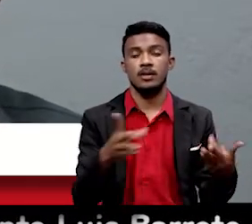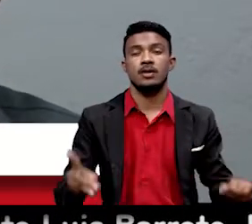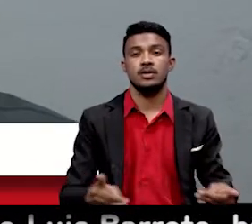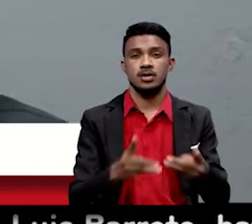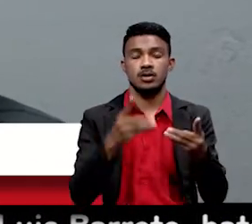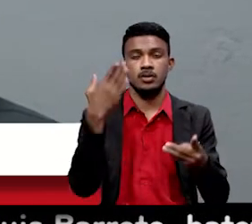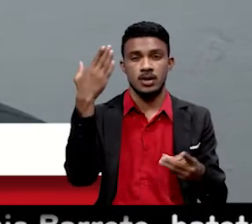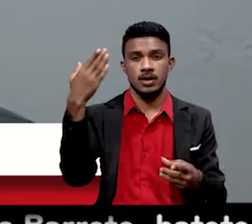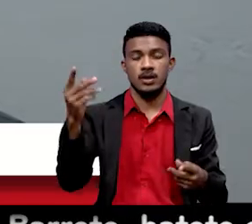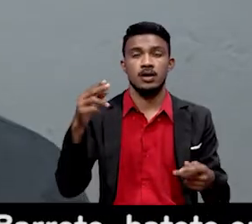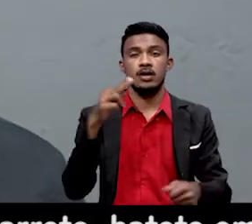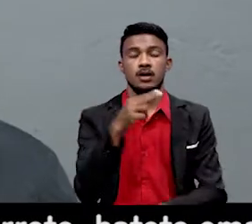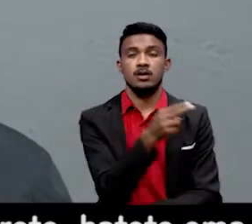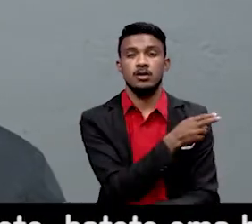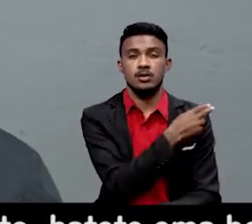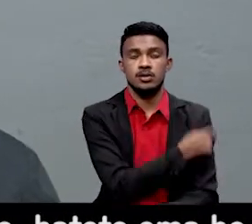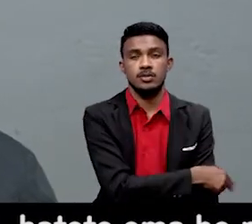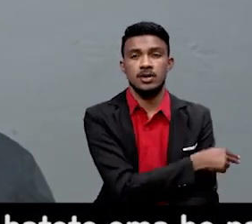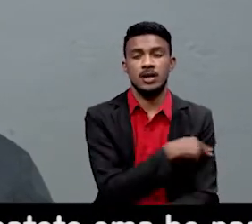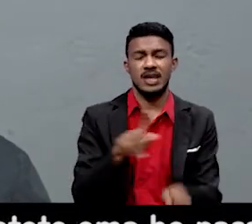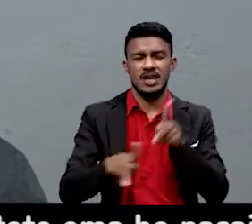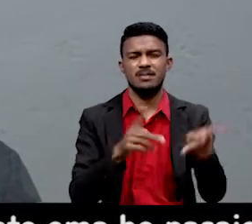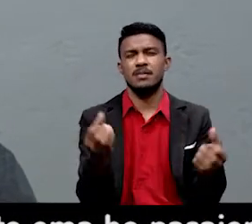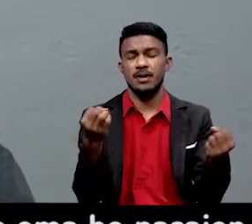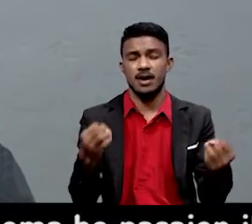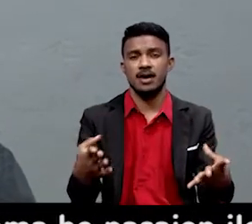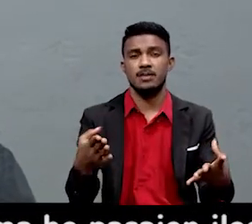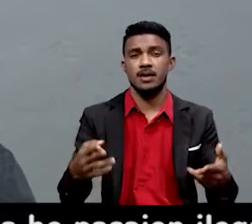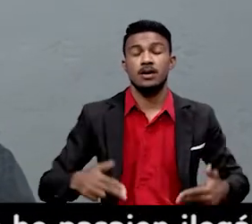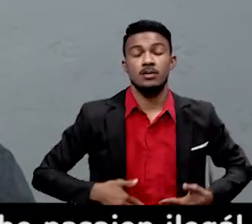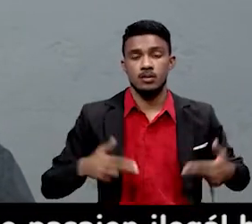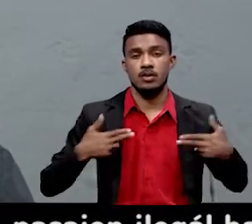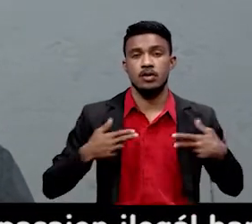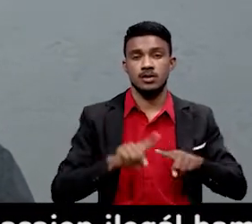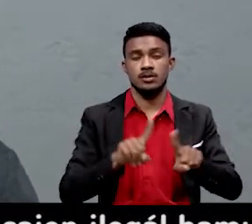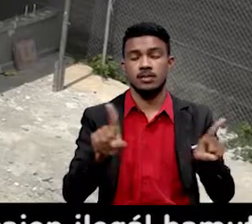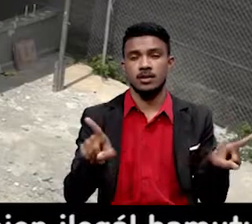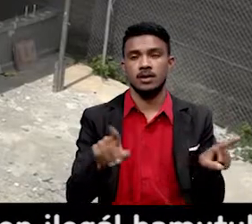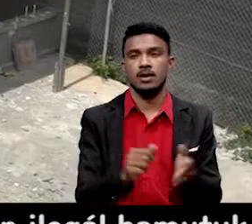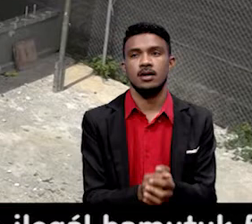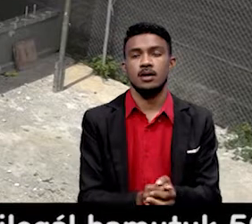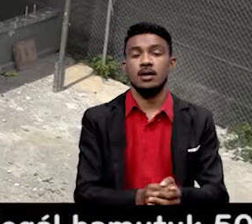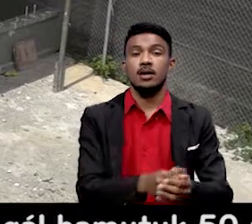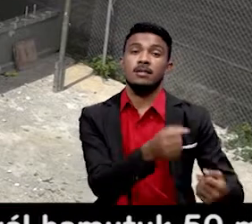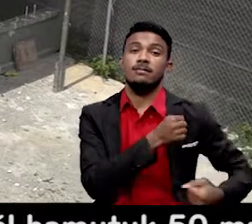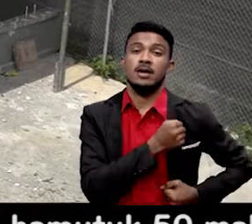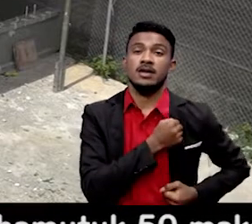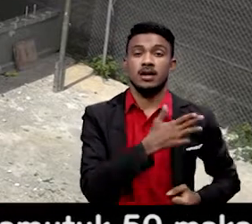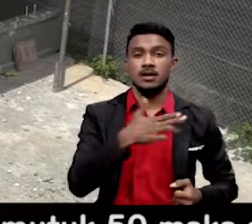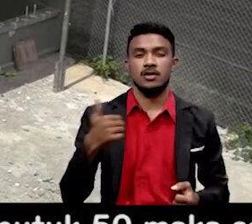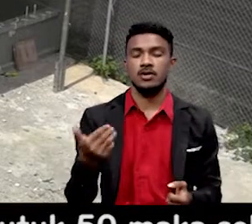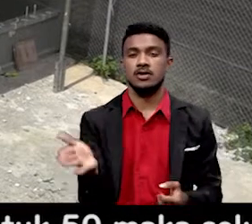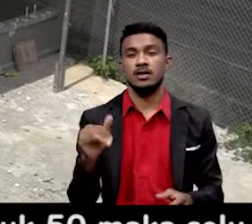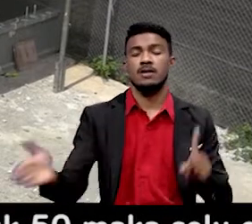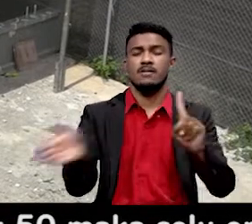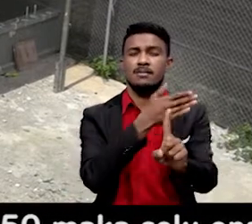mortuario i hane bane ma barak mo simoris mai be militar sene bakutan oho